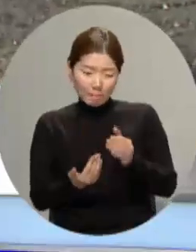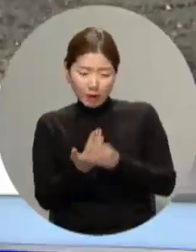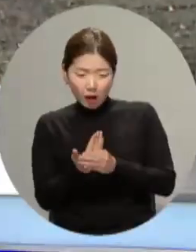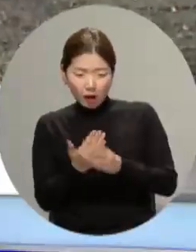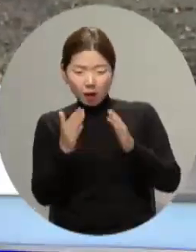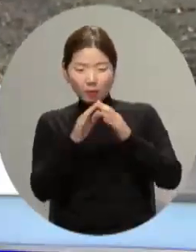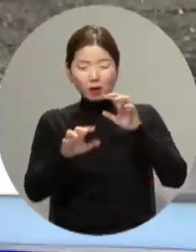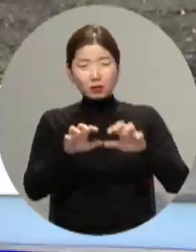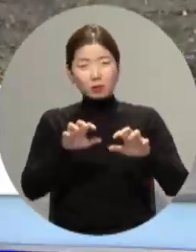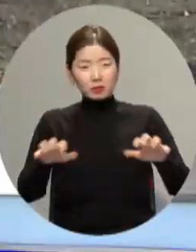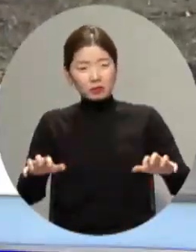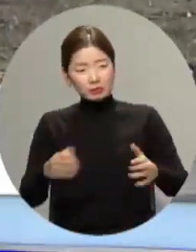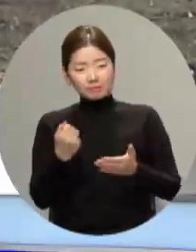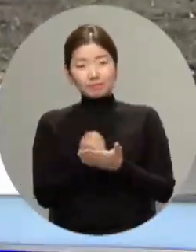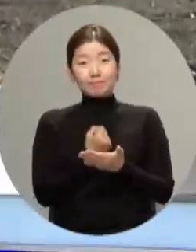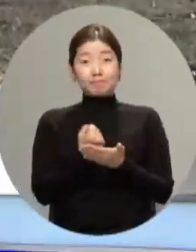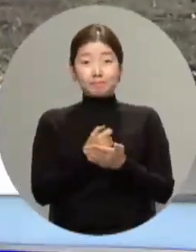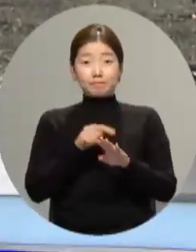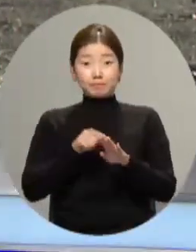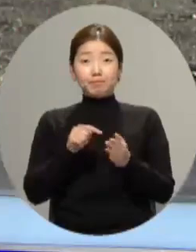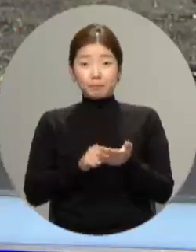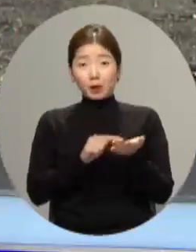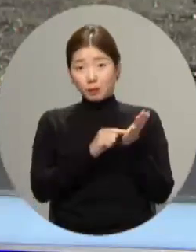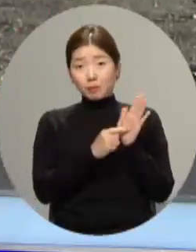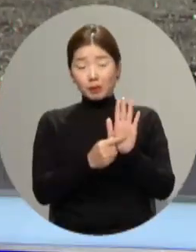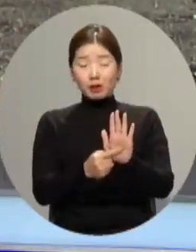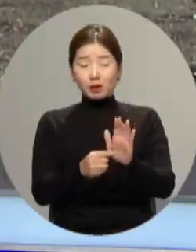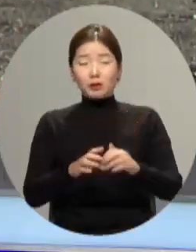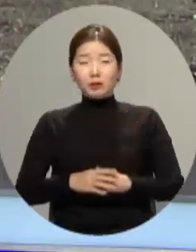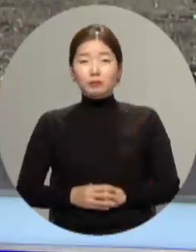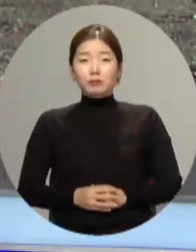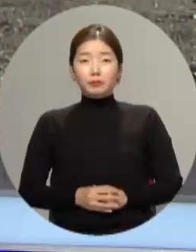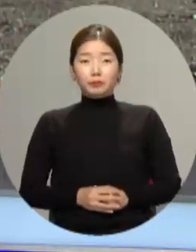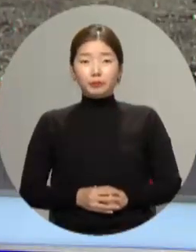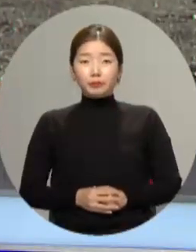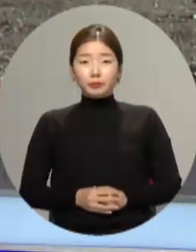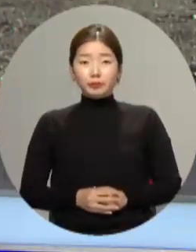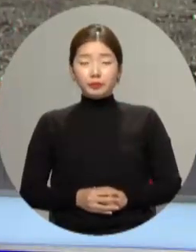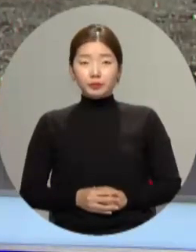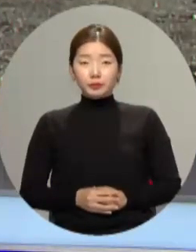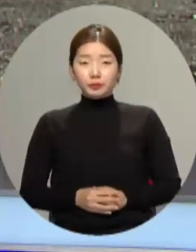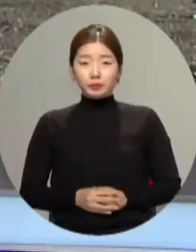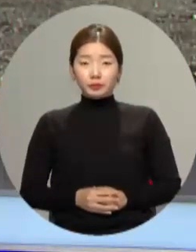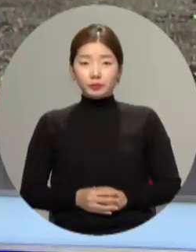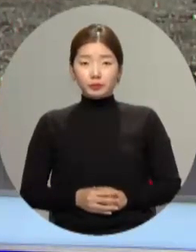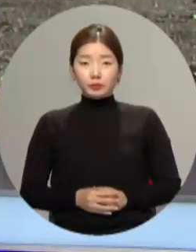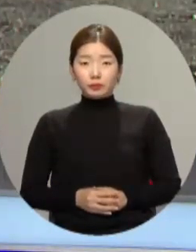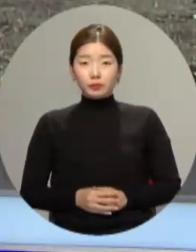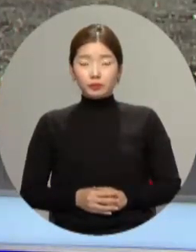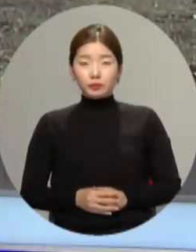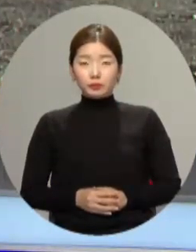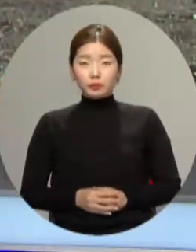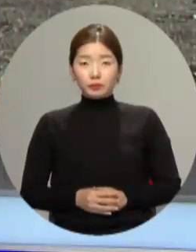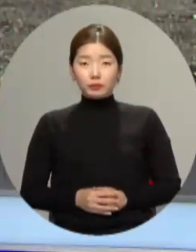마을 주민들은 애석한 심경을 감추지 못했습니다. 정자윤 기자가 취재했습니다.